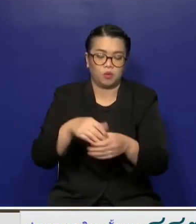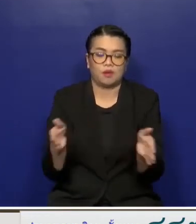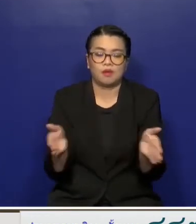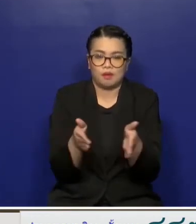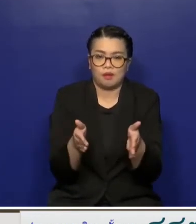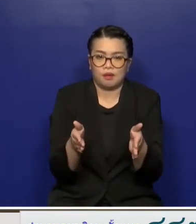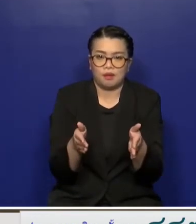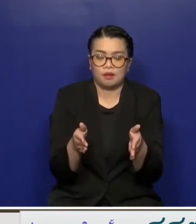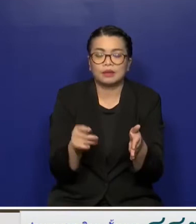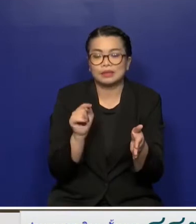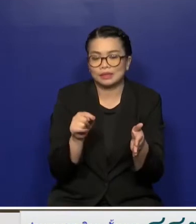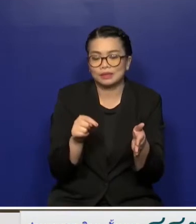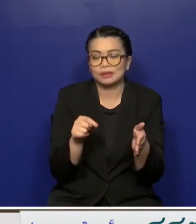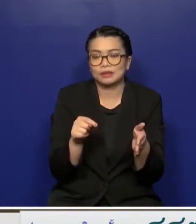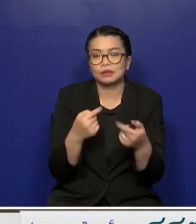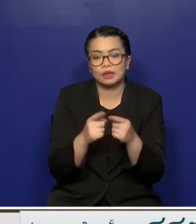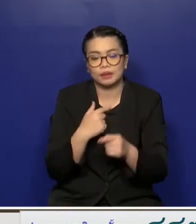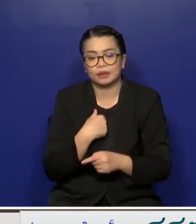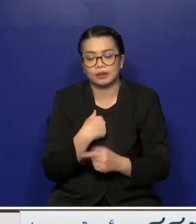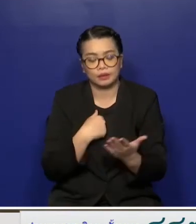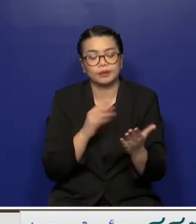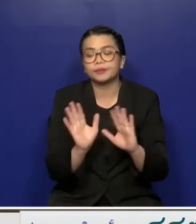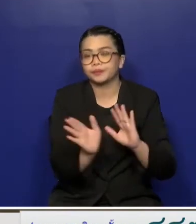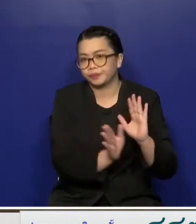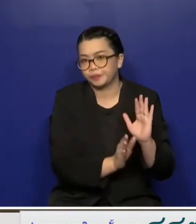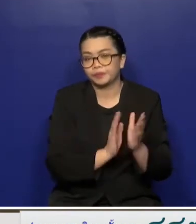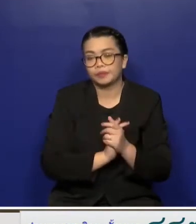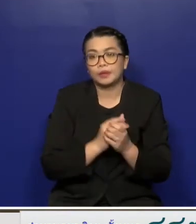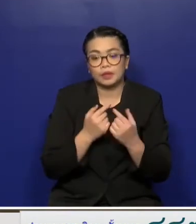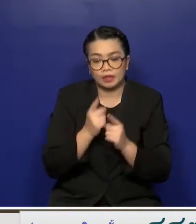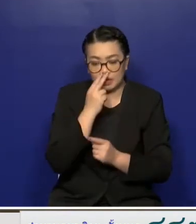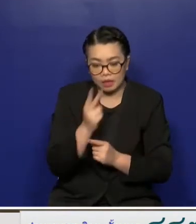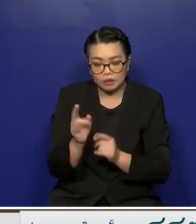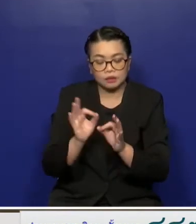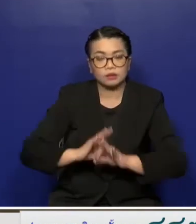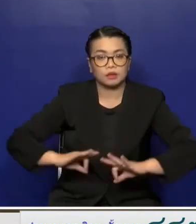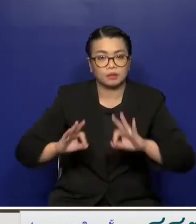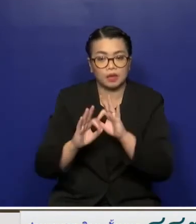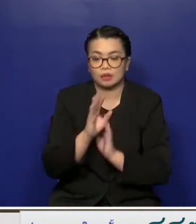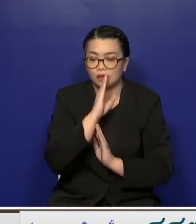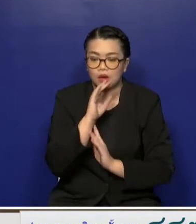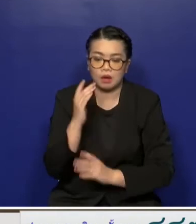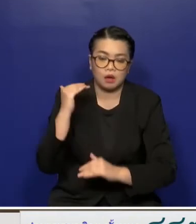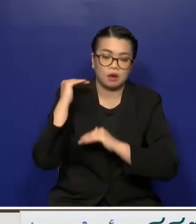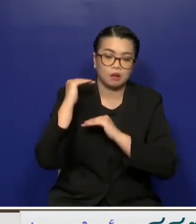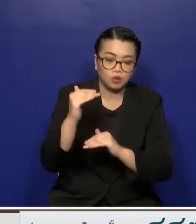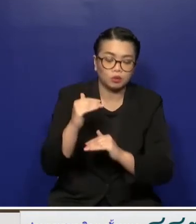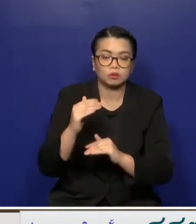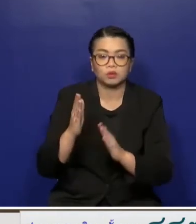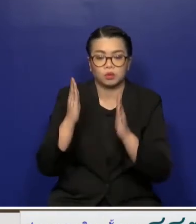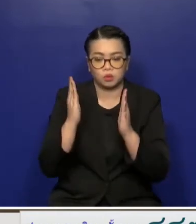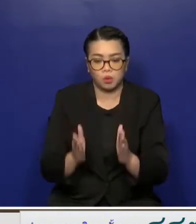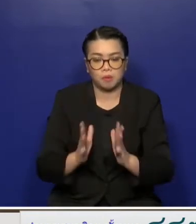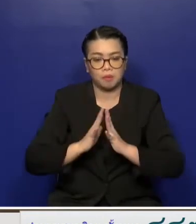ตามตัวเลขสถิติที่มีอยู่แต่ผมไม่จำเป็นต้องอ่านแต่ว่ามันสะท้อนให้เห็นว่าถ้าเราไปกำหนดจำนวนที่ให้มีจำนวนม